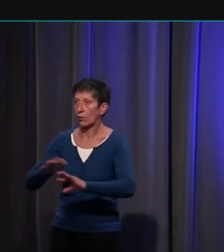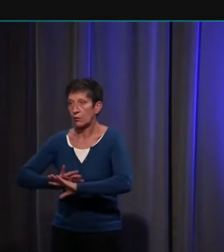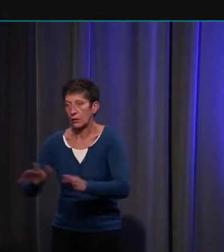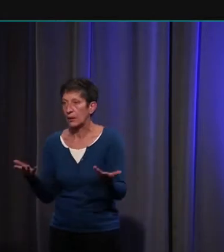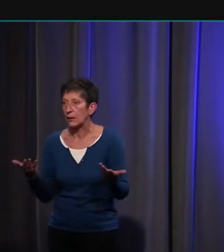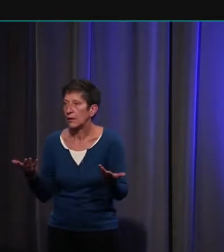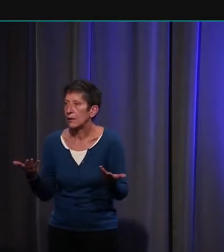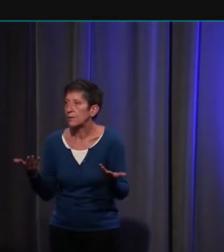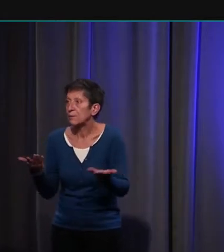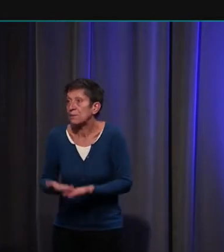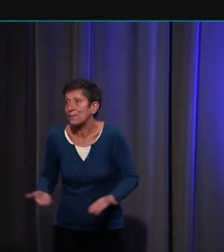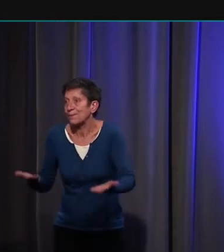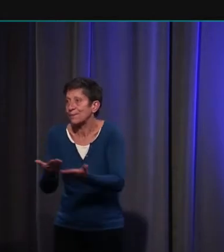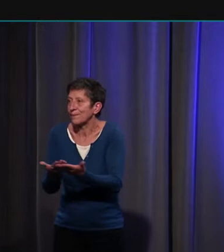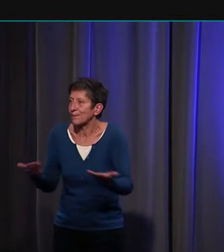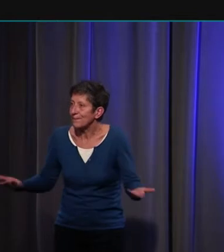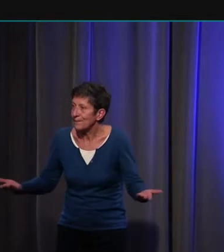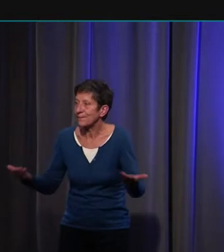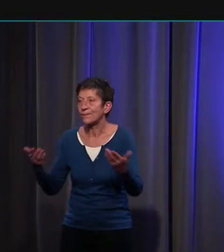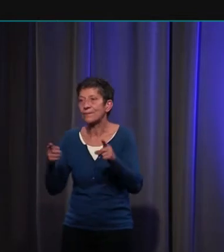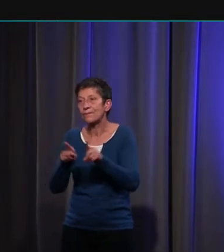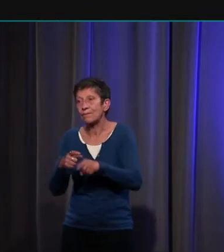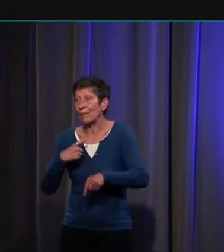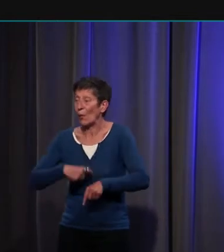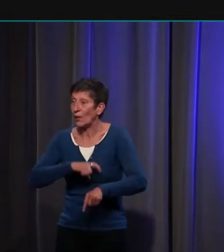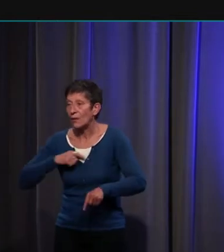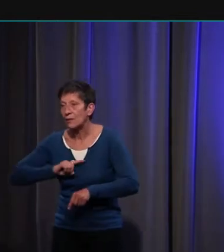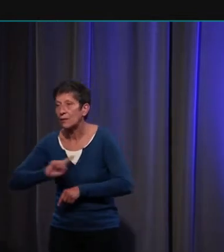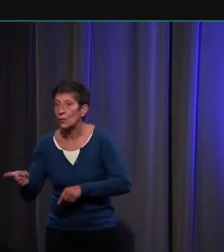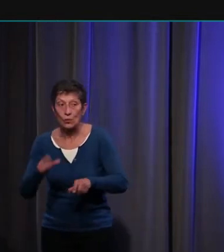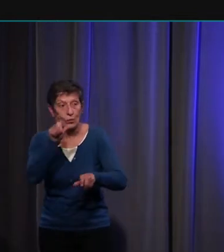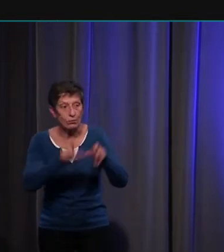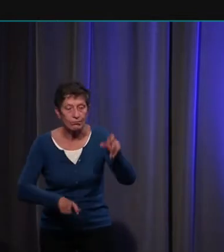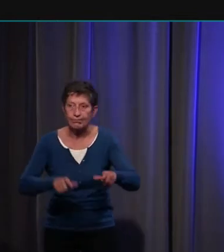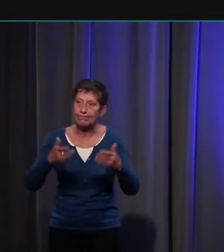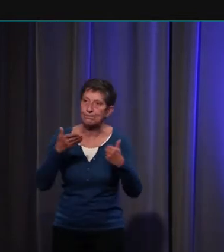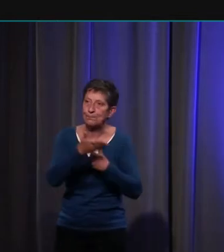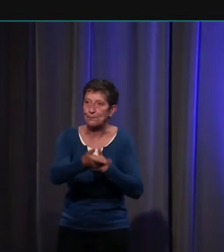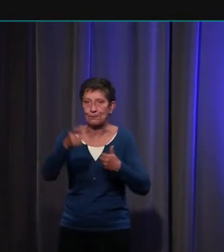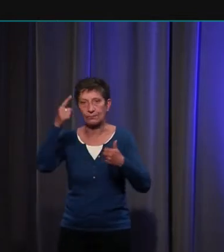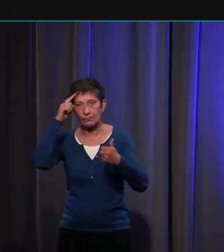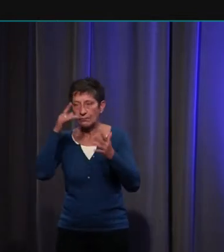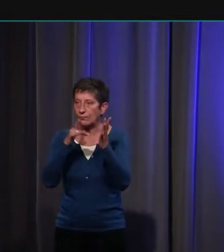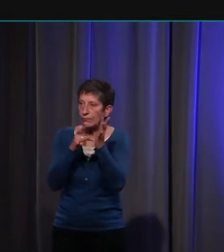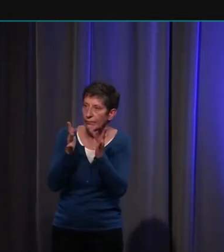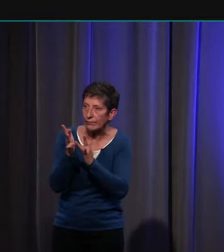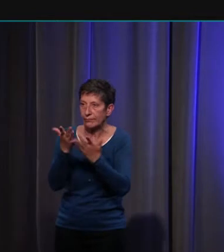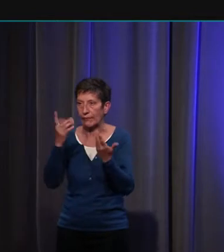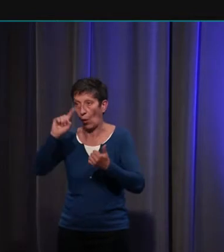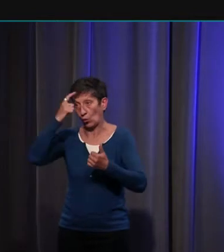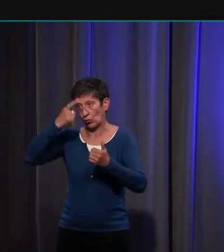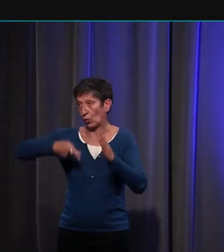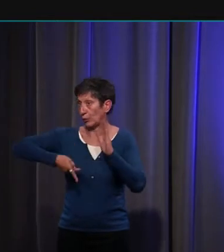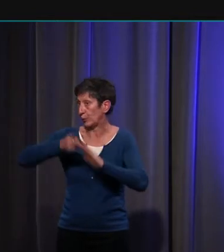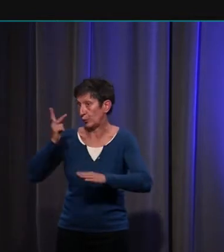contexte qui qui n'est pas encore celui de la croisade où les gens ont une conception de la chrétienté latine beaucoup plus poussé que nous là